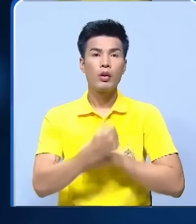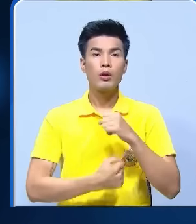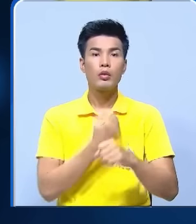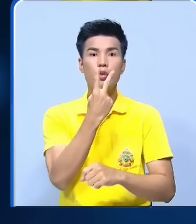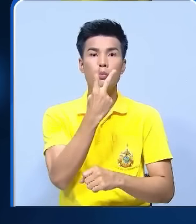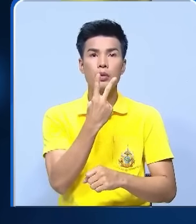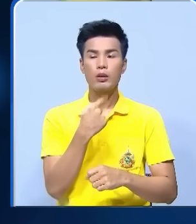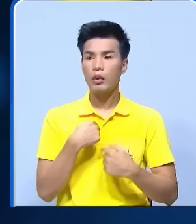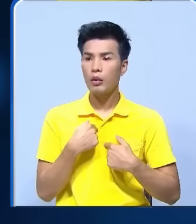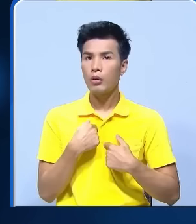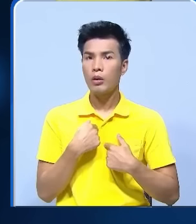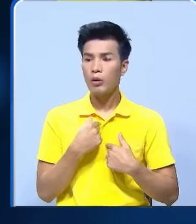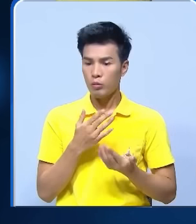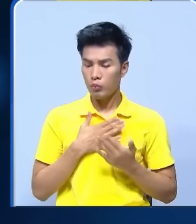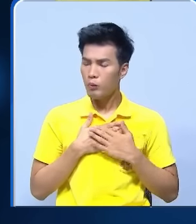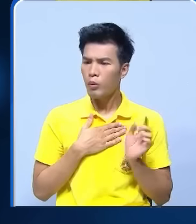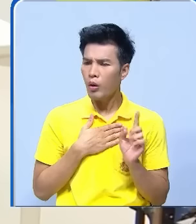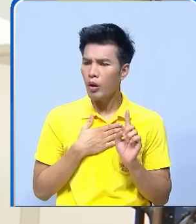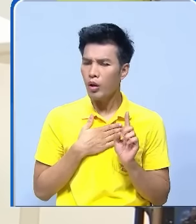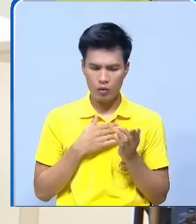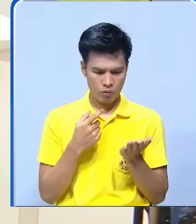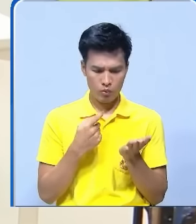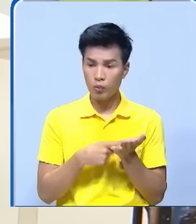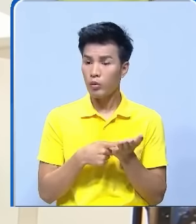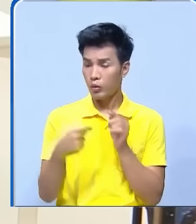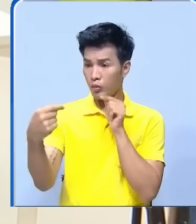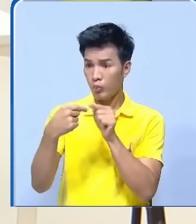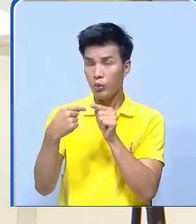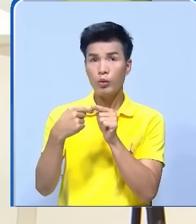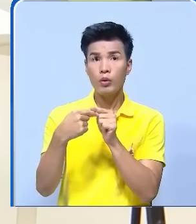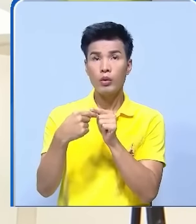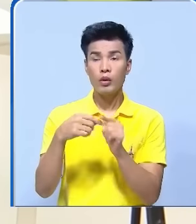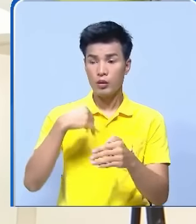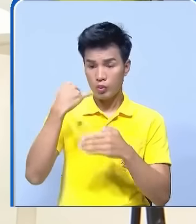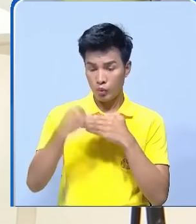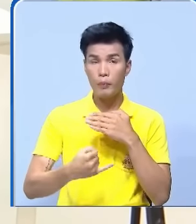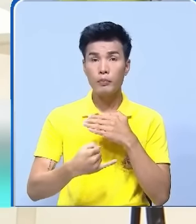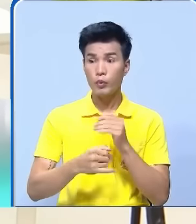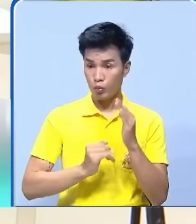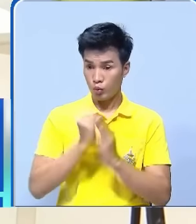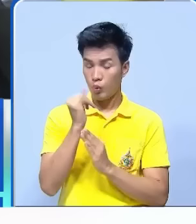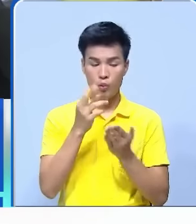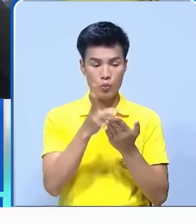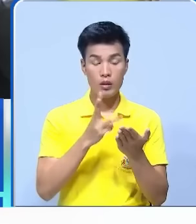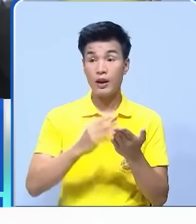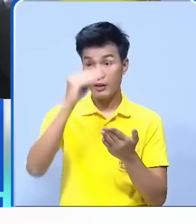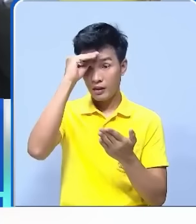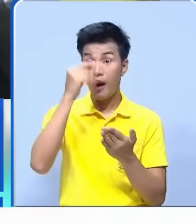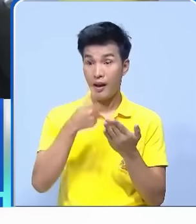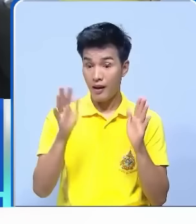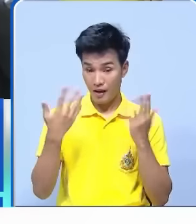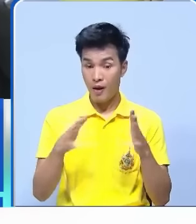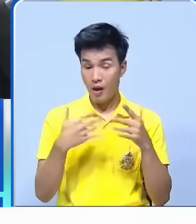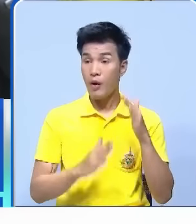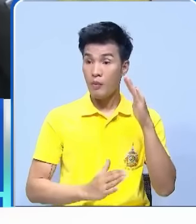ผู้เสียหายก็บอกเอาแล้วของผมมันไม่เป็นยังไงอะผมวุฒิการศึกษาก็ตรงตามหลักเกณฑ์คือจบประกาศนียบัตรวิชาการศึกษาชั้นสูงระดับเดียวกันกับอนุป